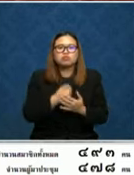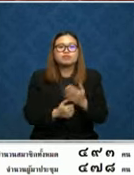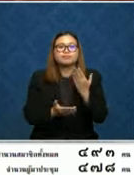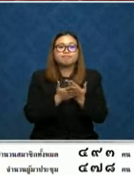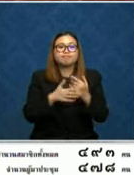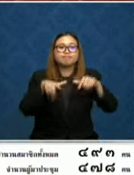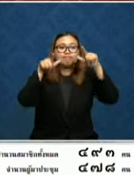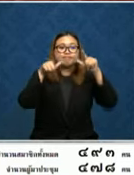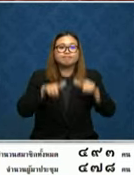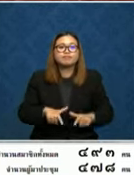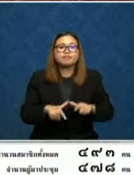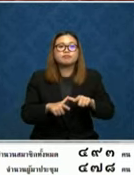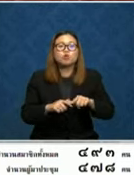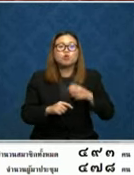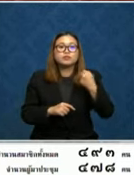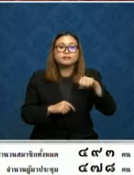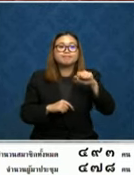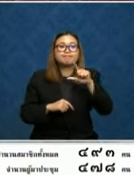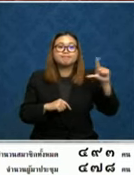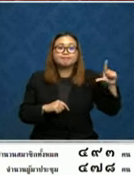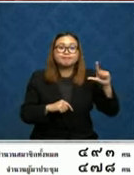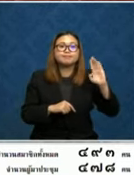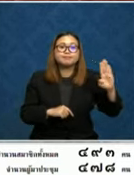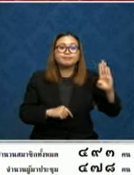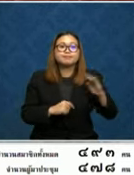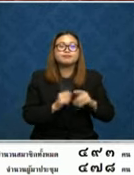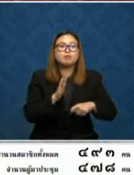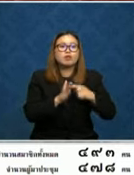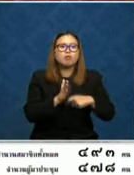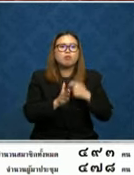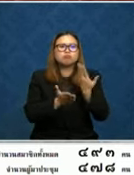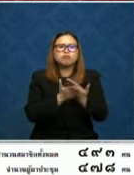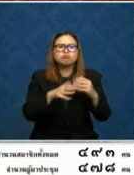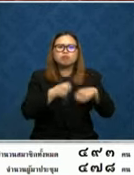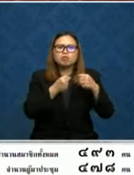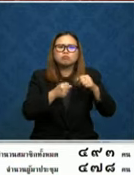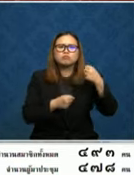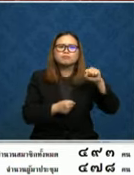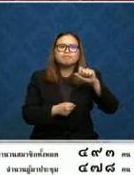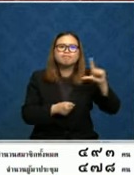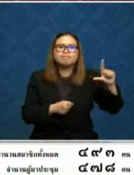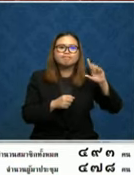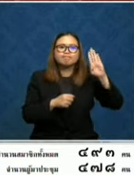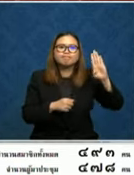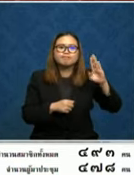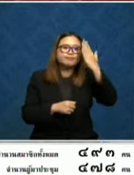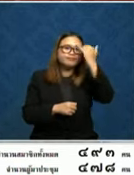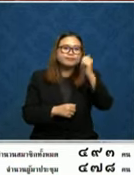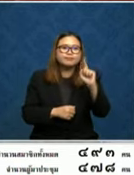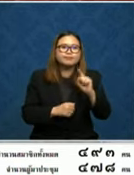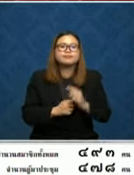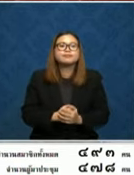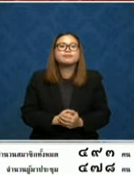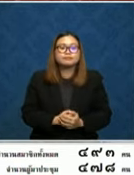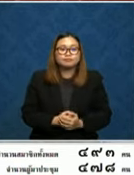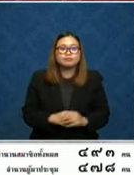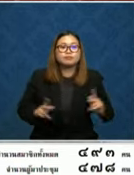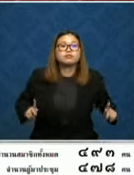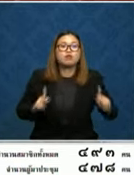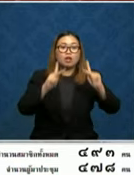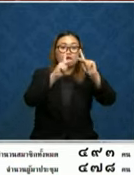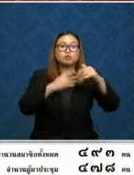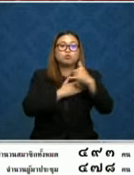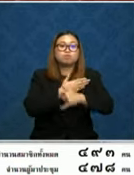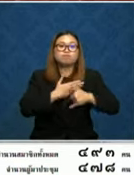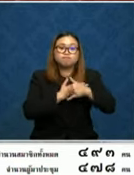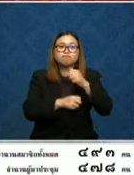ง10ล้านบาทนะครับผมมีเหตุผลในการปรับลดนะครับเพราะว่าเรื่องของการสื่อสารซอฟต์พาวเวอร์จริงๆก็ไม่ใช่มีเพียงแค่กระทรวงการต่างประเทศ